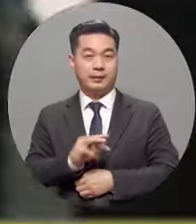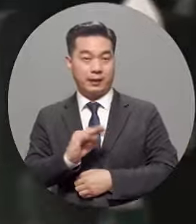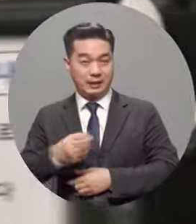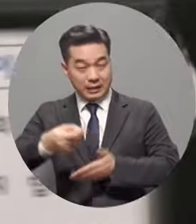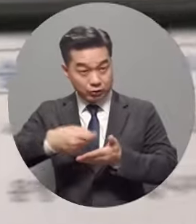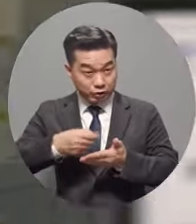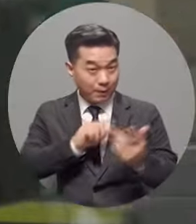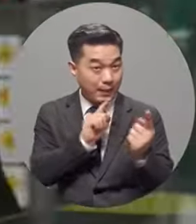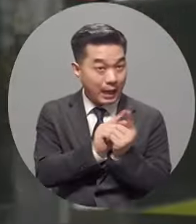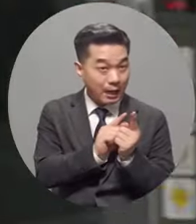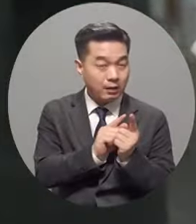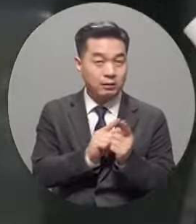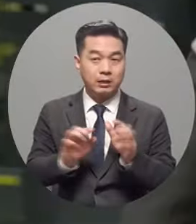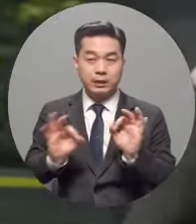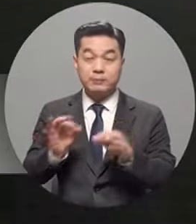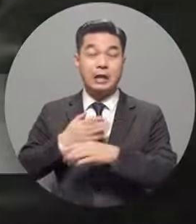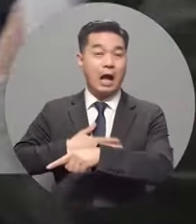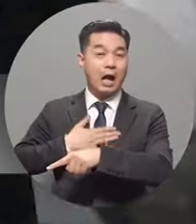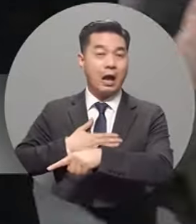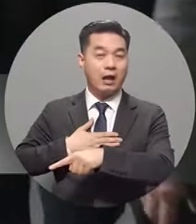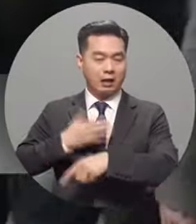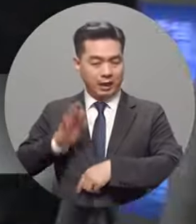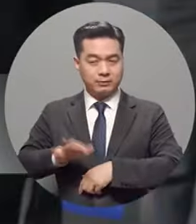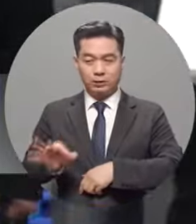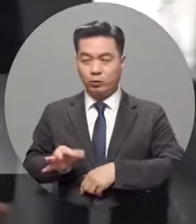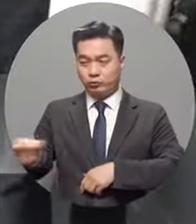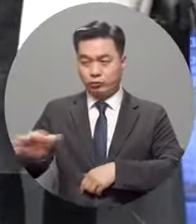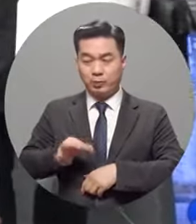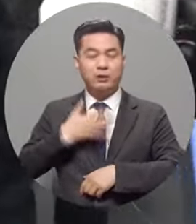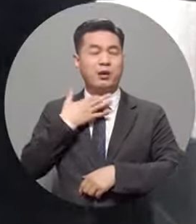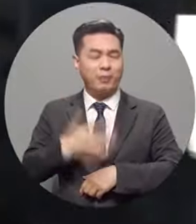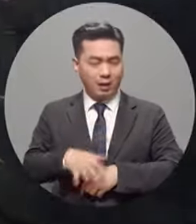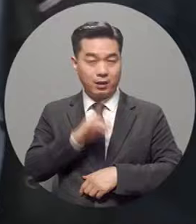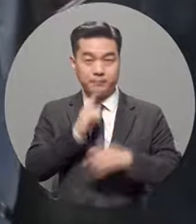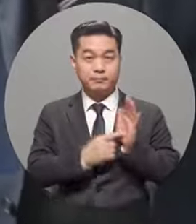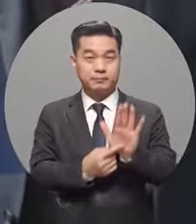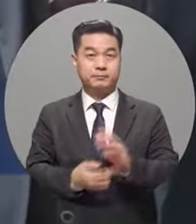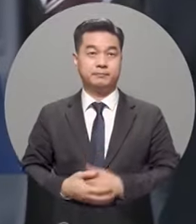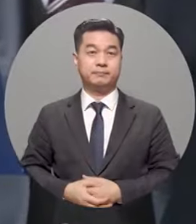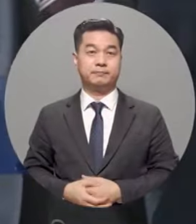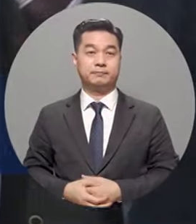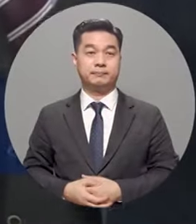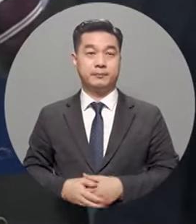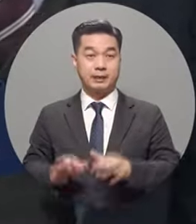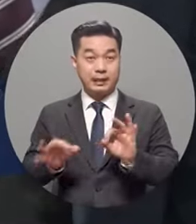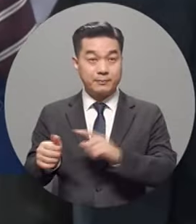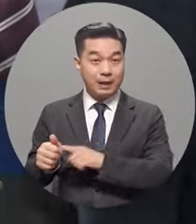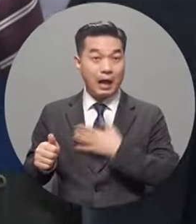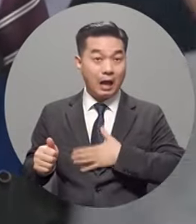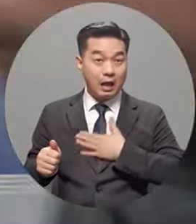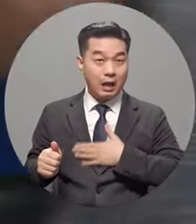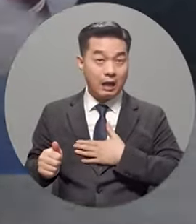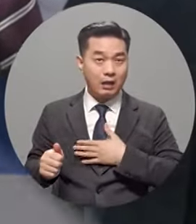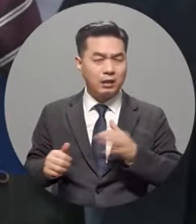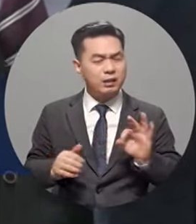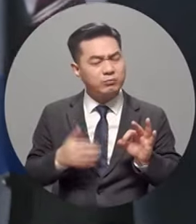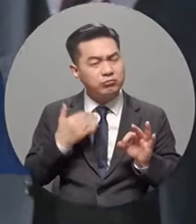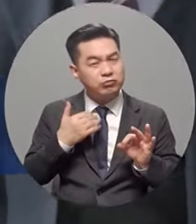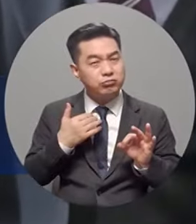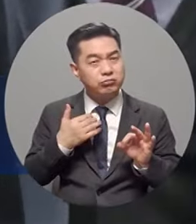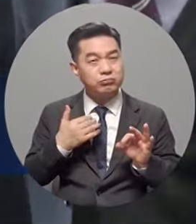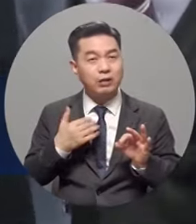하 시장은 김 씨를 알긴 하지만 금전 거래는 없었다고 말했습니다. 김 알고 계시나요? 김 예.